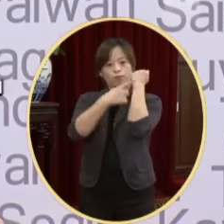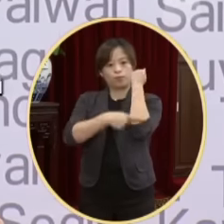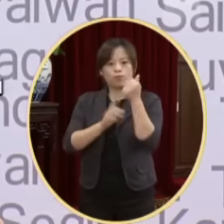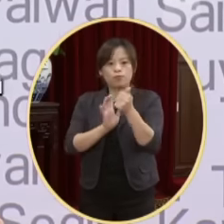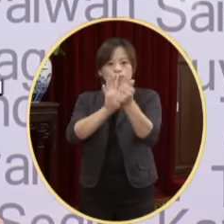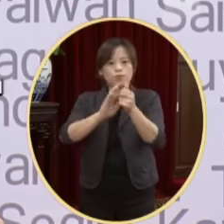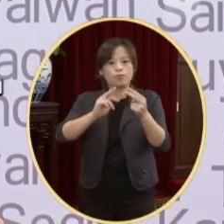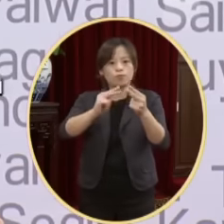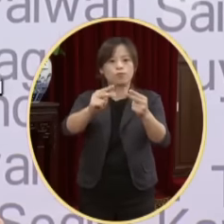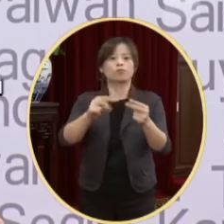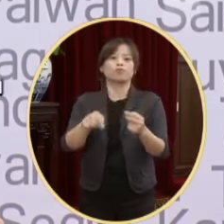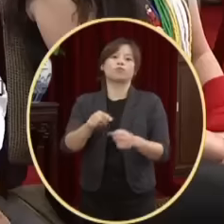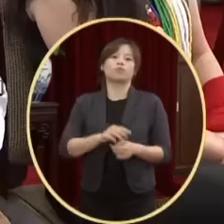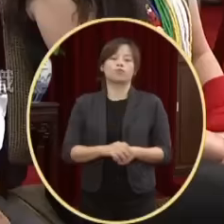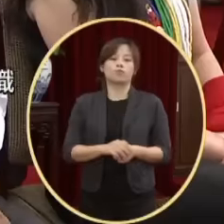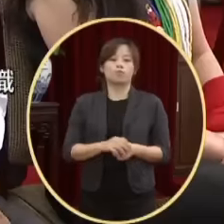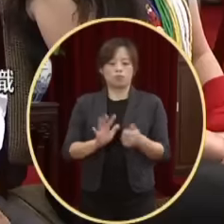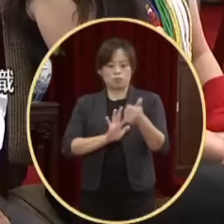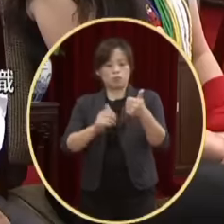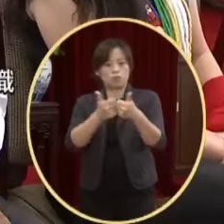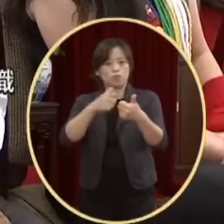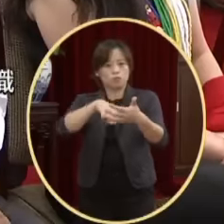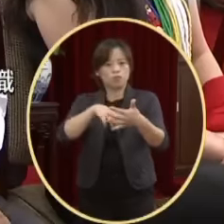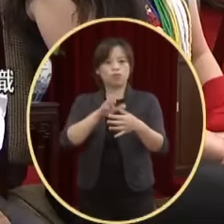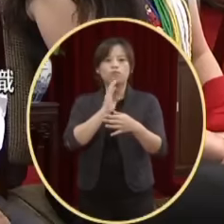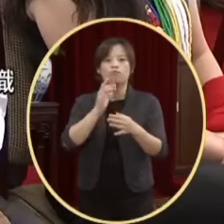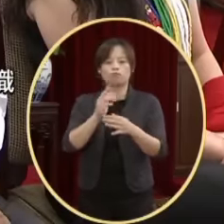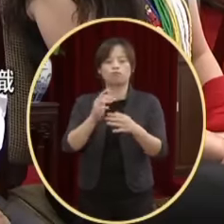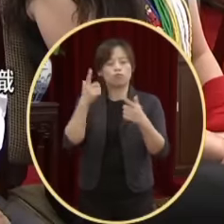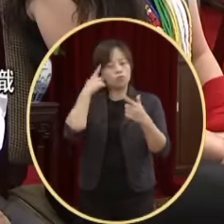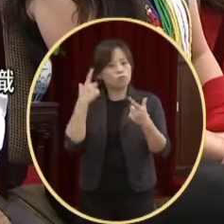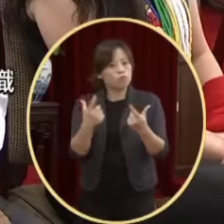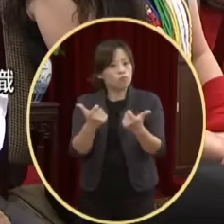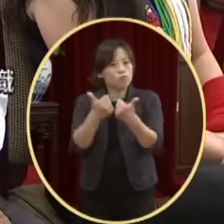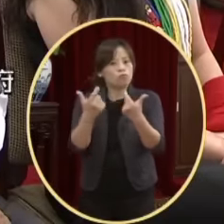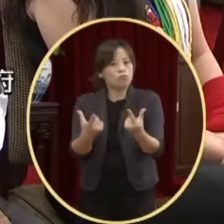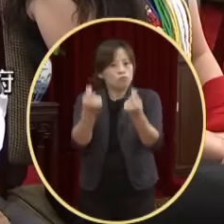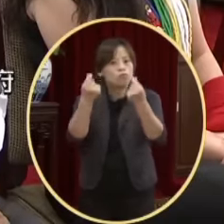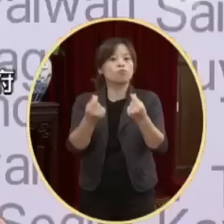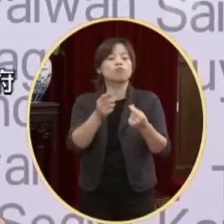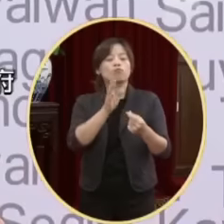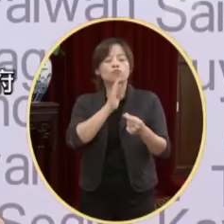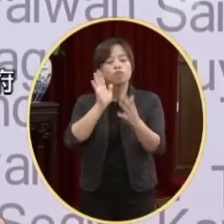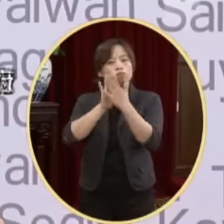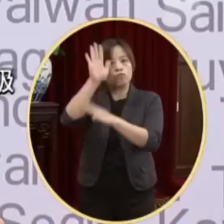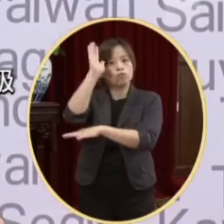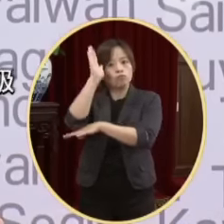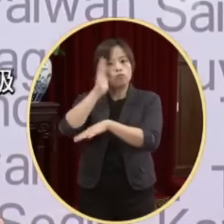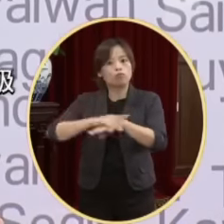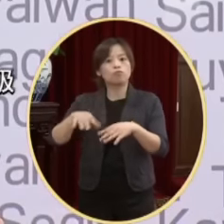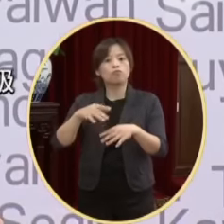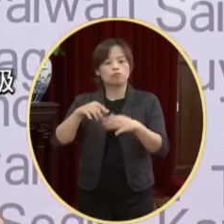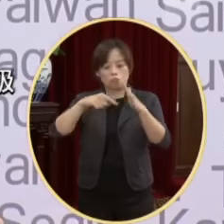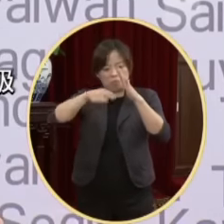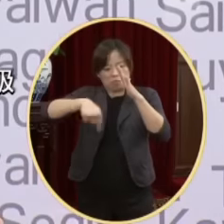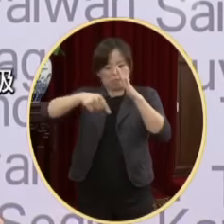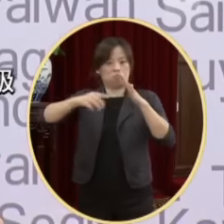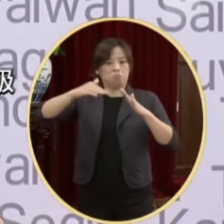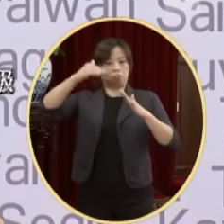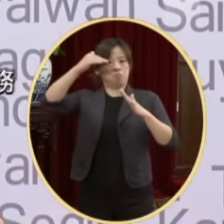会。委员会中所形成的政策共识，未来的政府会在院的层